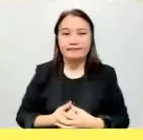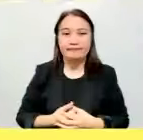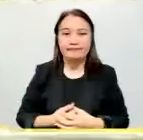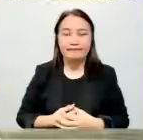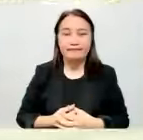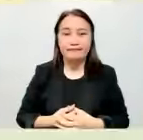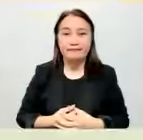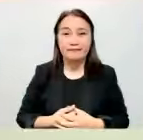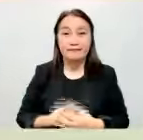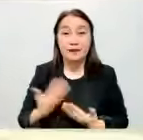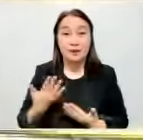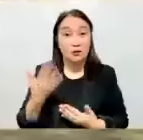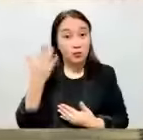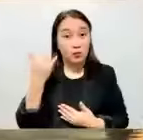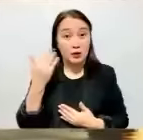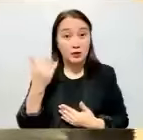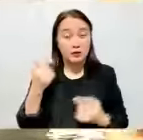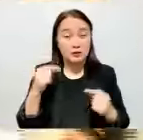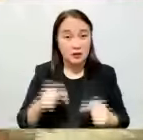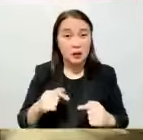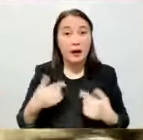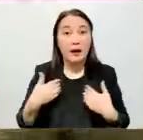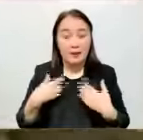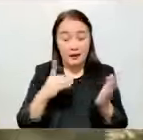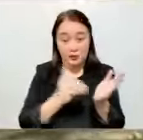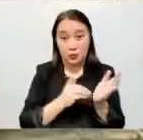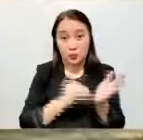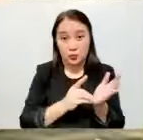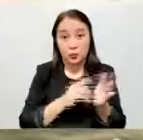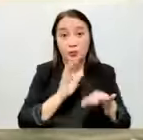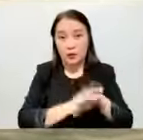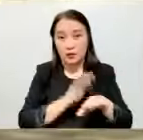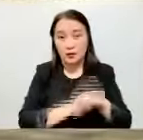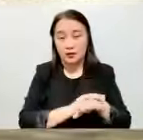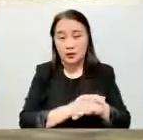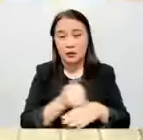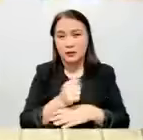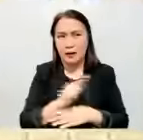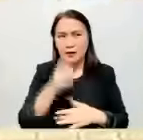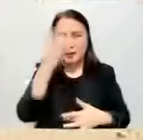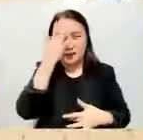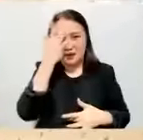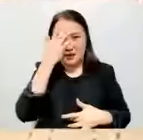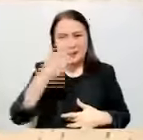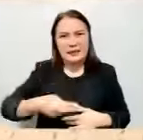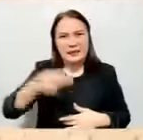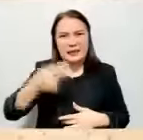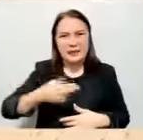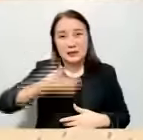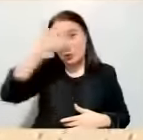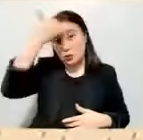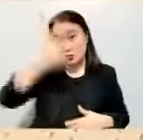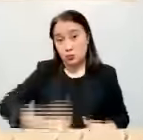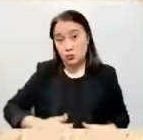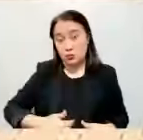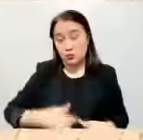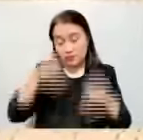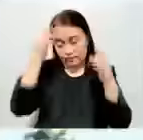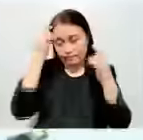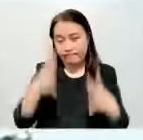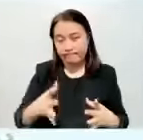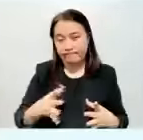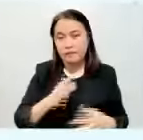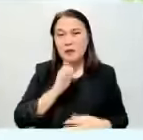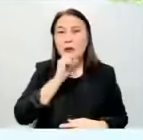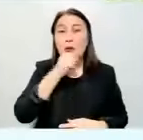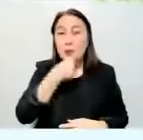dito, nagbabala ang mga doktor laban sa heat-related illnesses gaya ng heat stroke na delikado lalo sa mga nakatatanda.